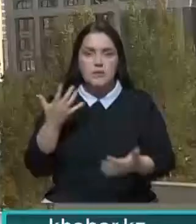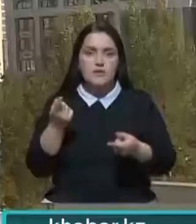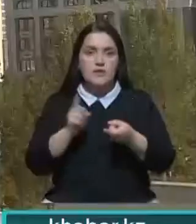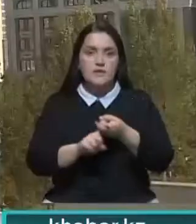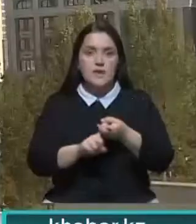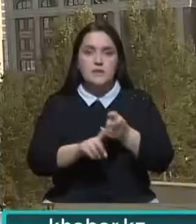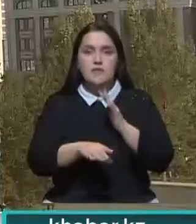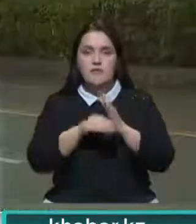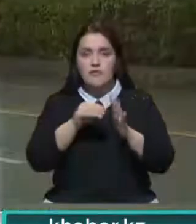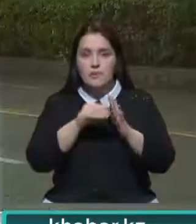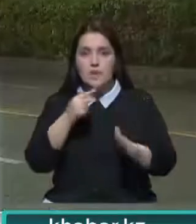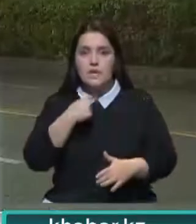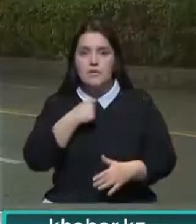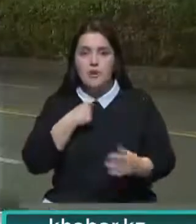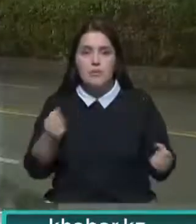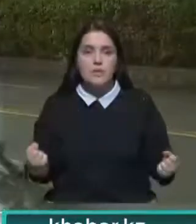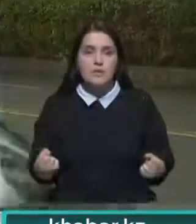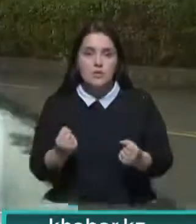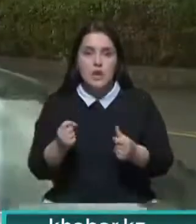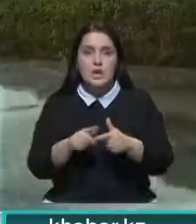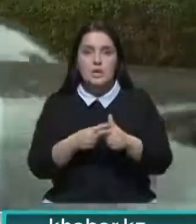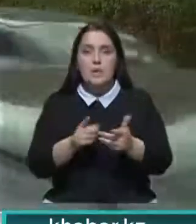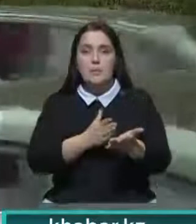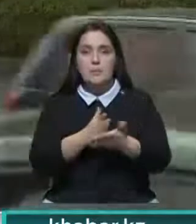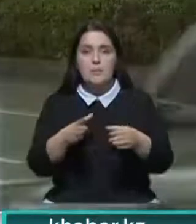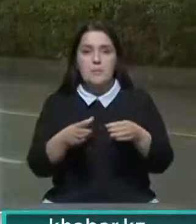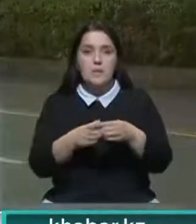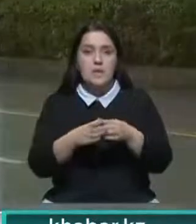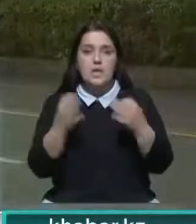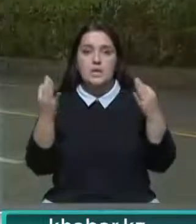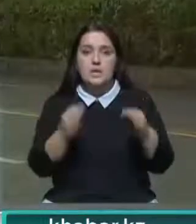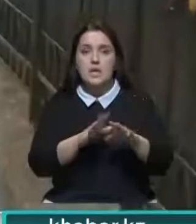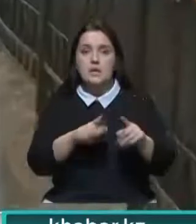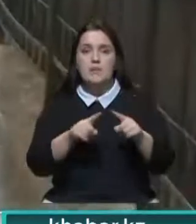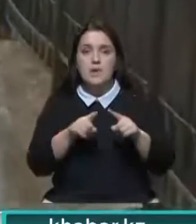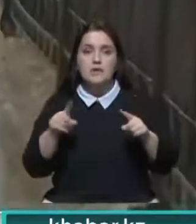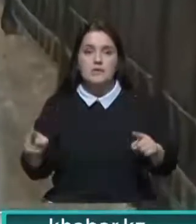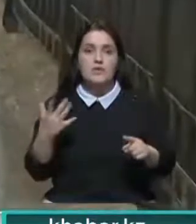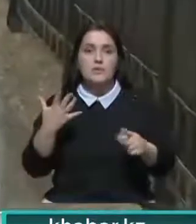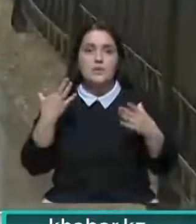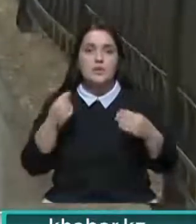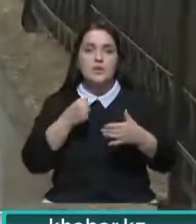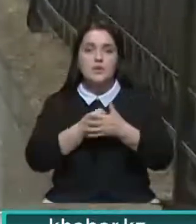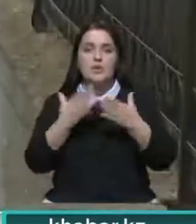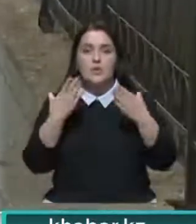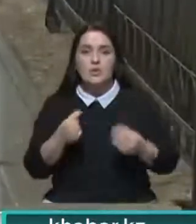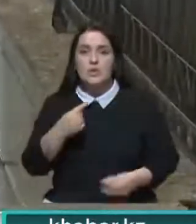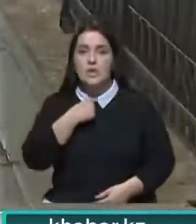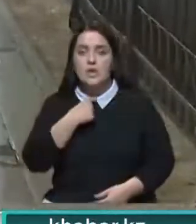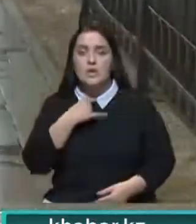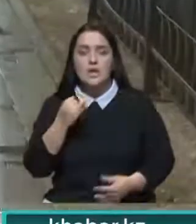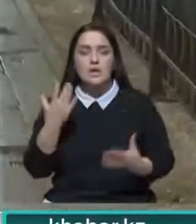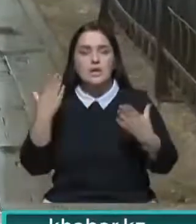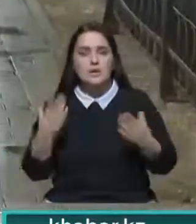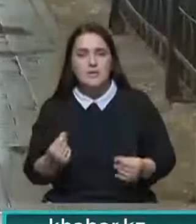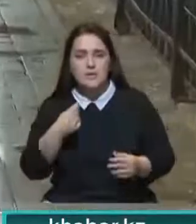иных исследований связанных с выборами голосованием в поддержку кандидатов либо политических партий не допускается в течение 5 дней до